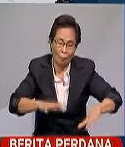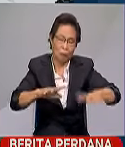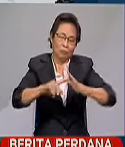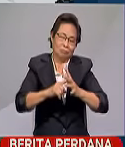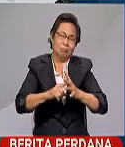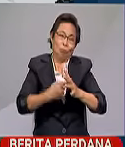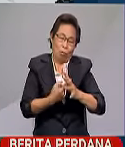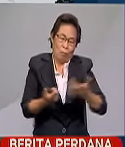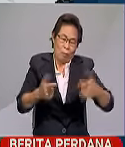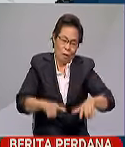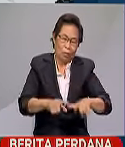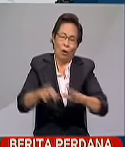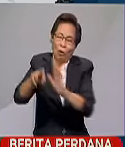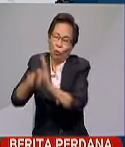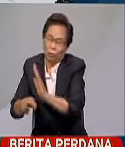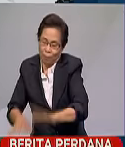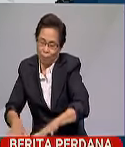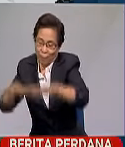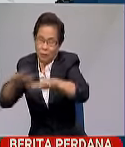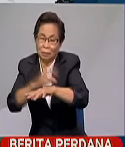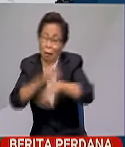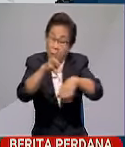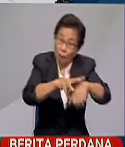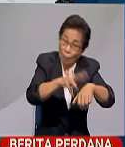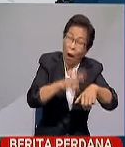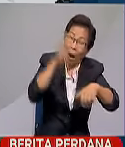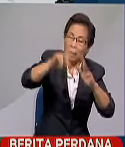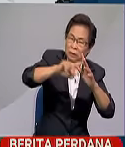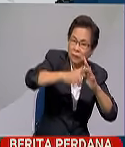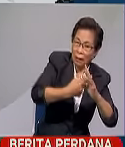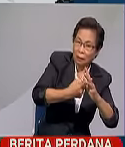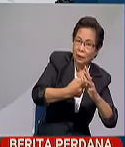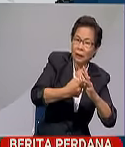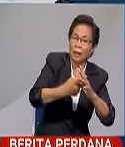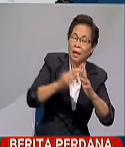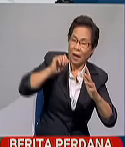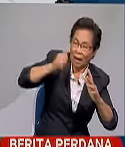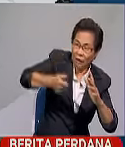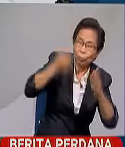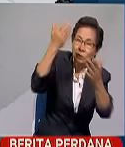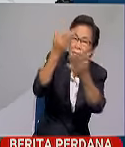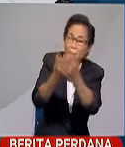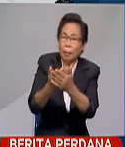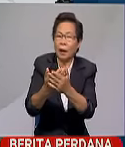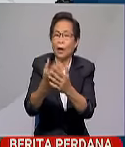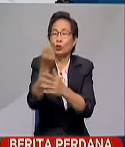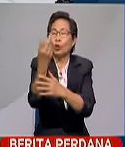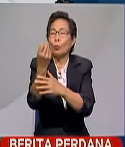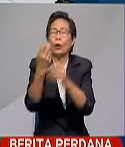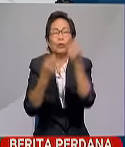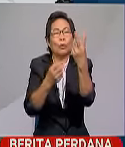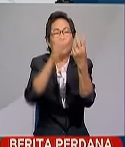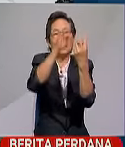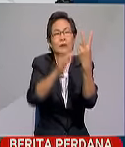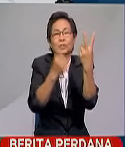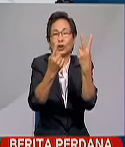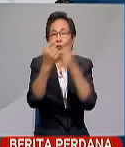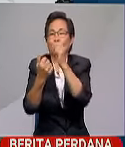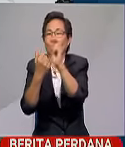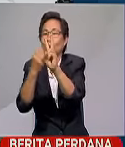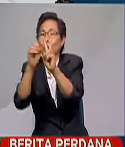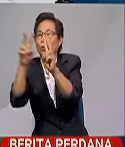di kawasan berkedudukan rendah. Dan amaran ini akan berkuat kuasa mulai esok sehingga ke 12 Januari 2020. Bella